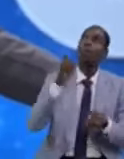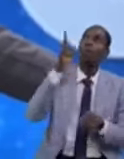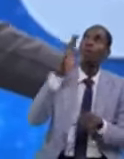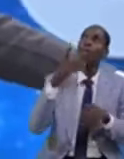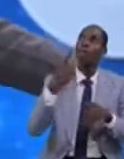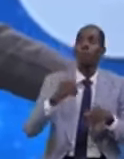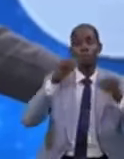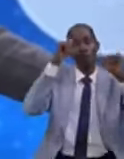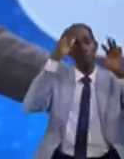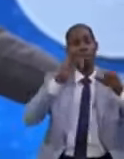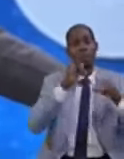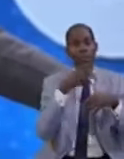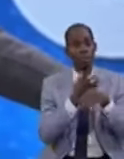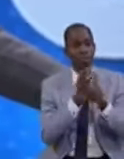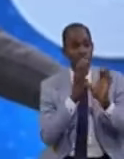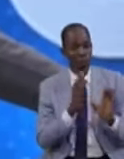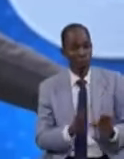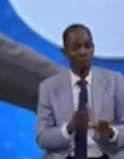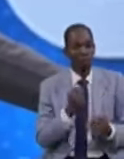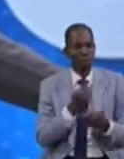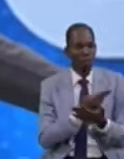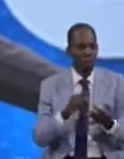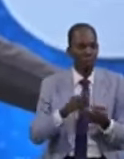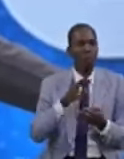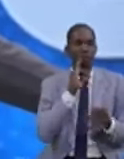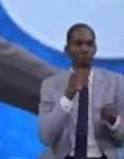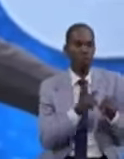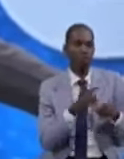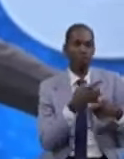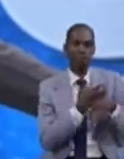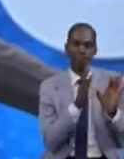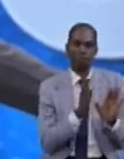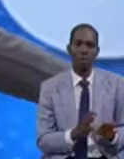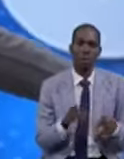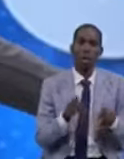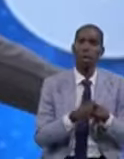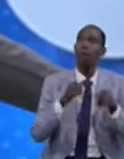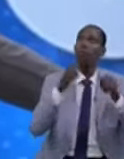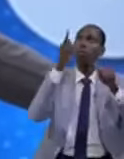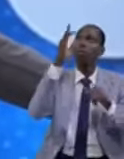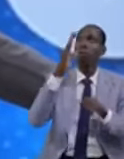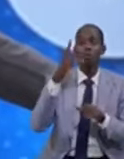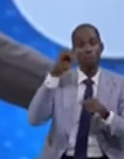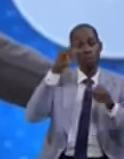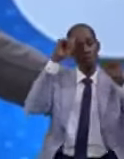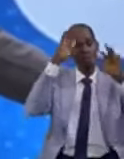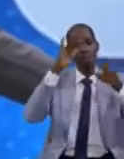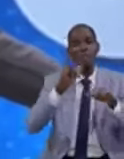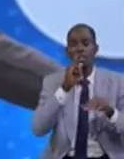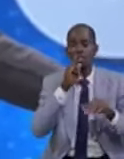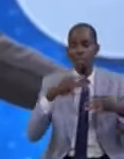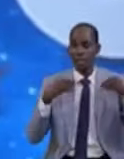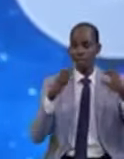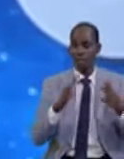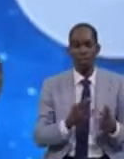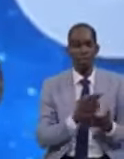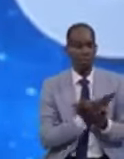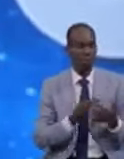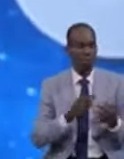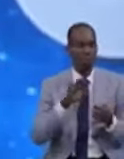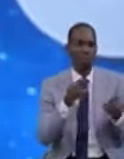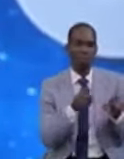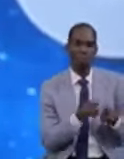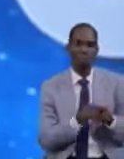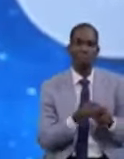créateur le Saint-Esprit est créateur comme Dieu le Père guérisseur le Saint-Esprit est guérisseur comme Dieu le